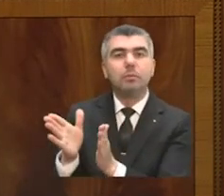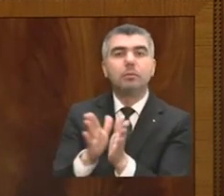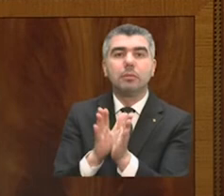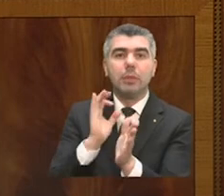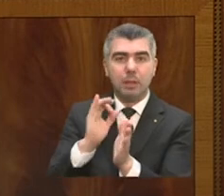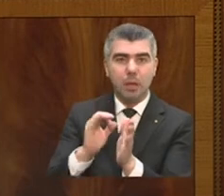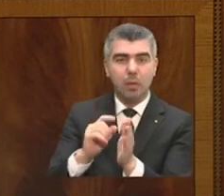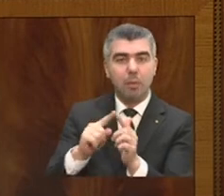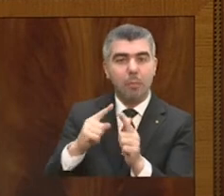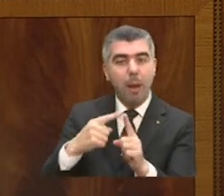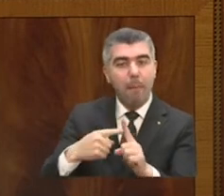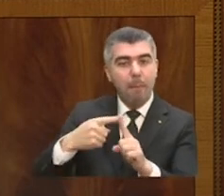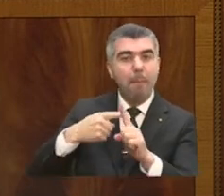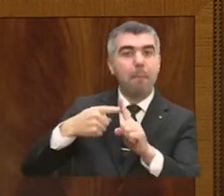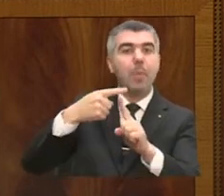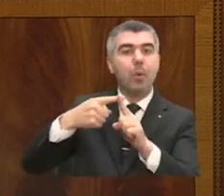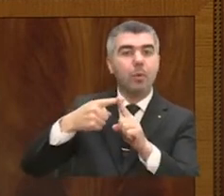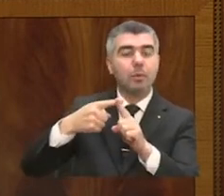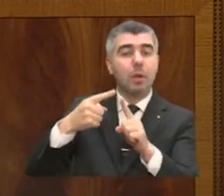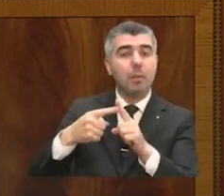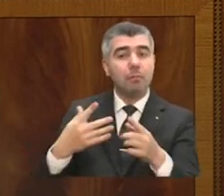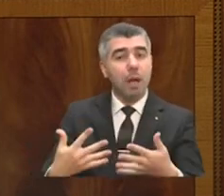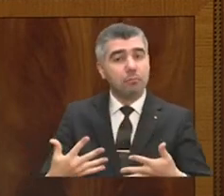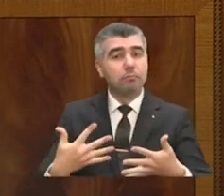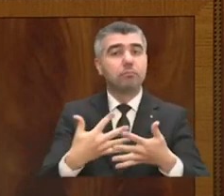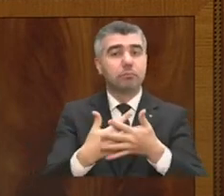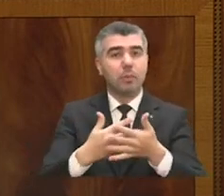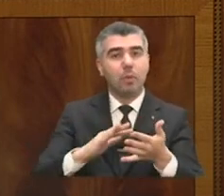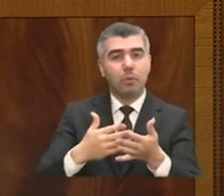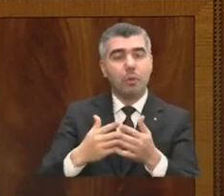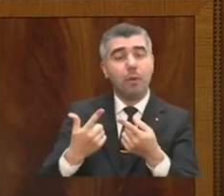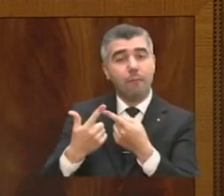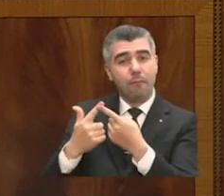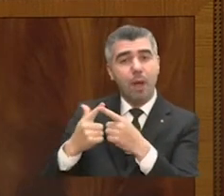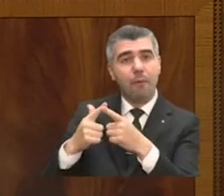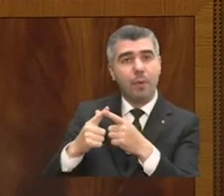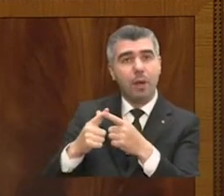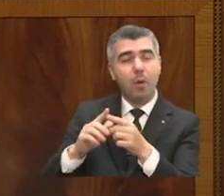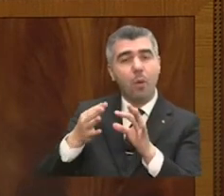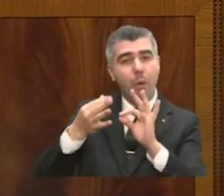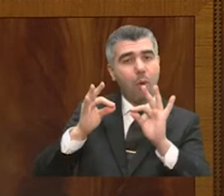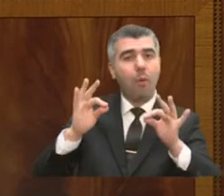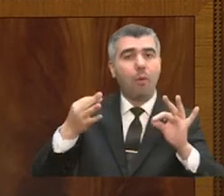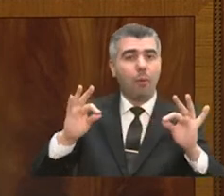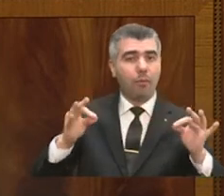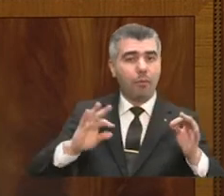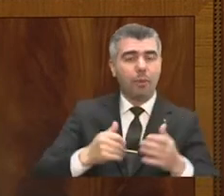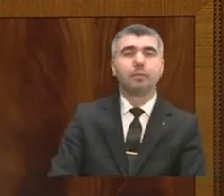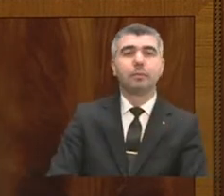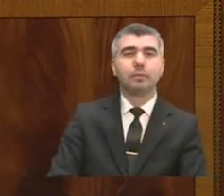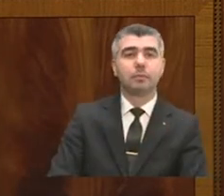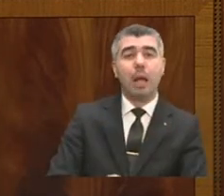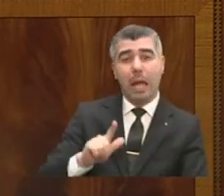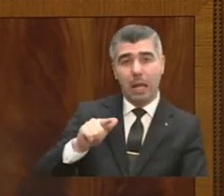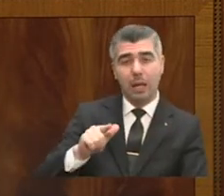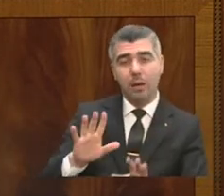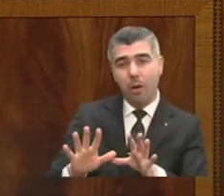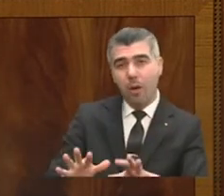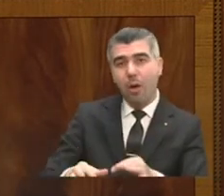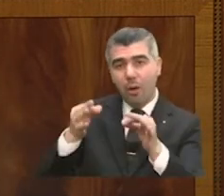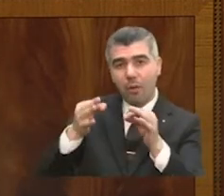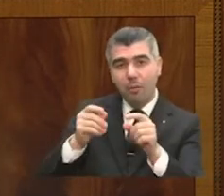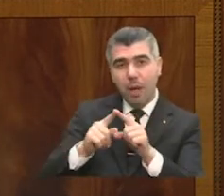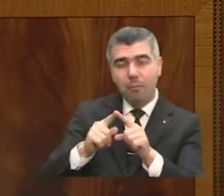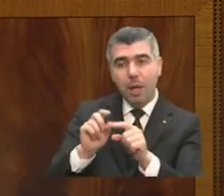contre un pays qui est un partenaire, qui est un allié stratégique, qui est même un